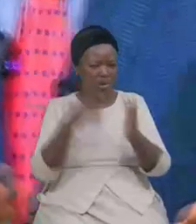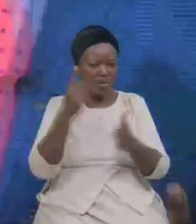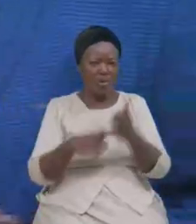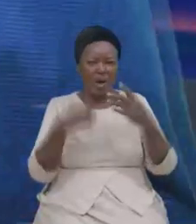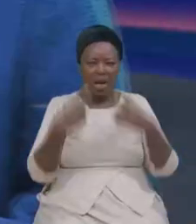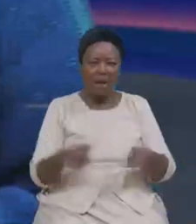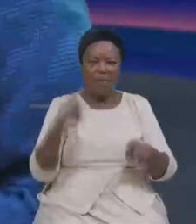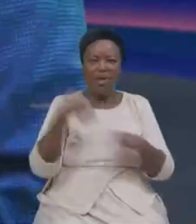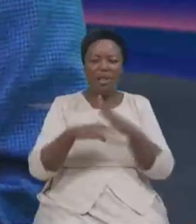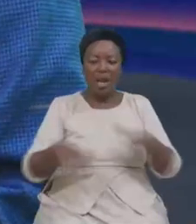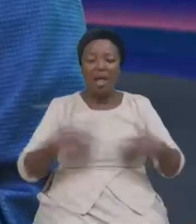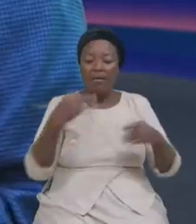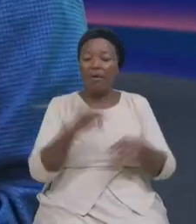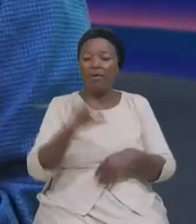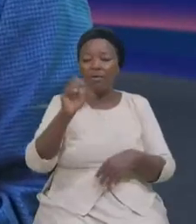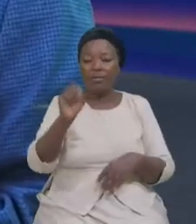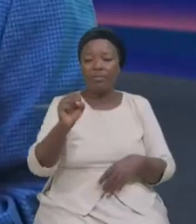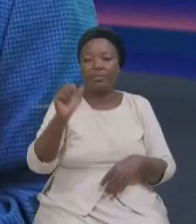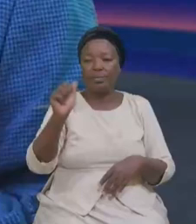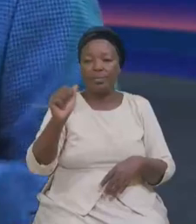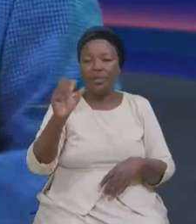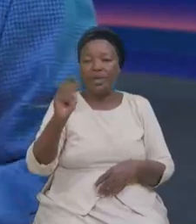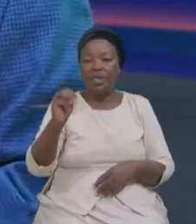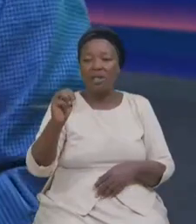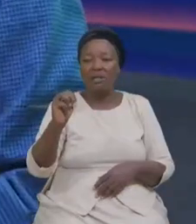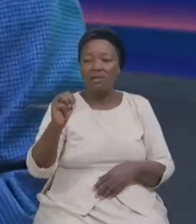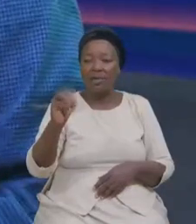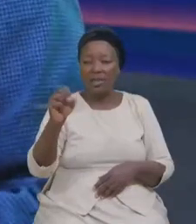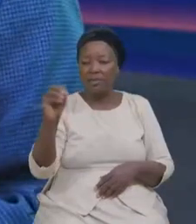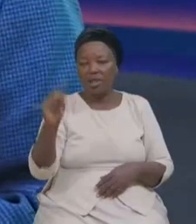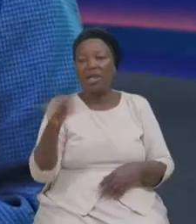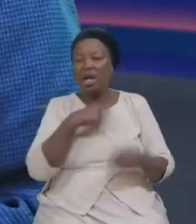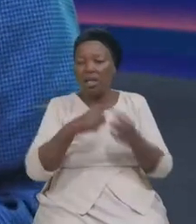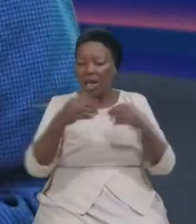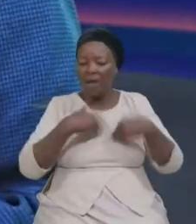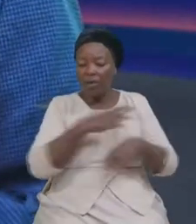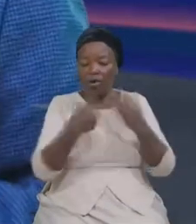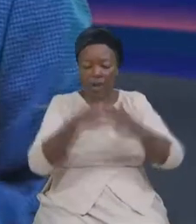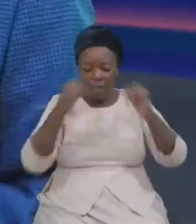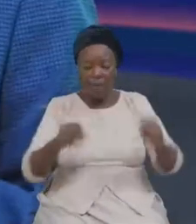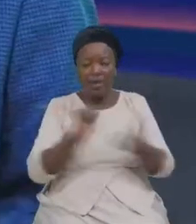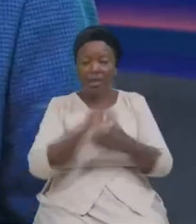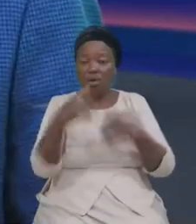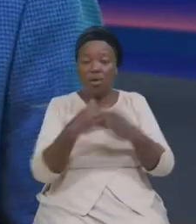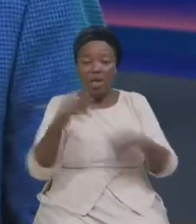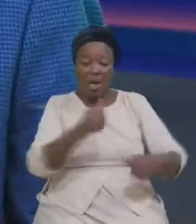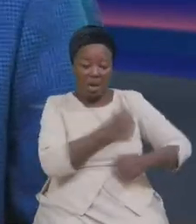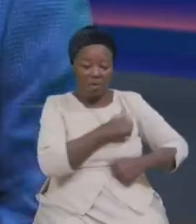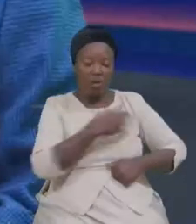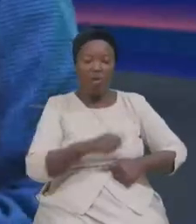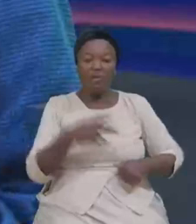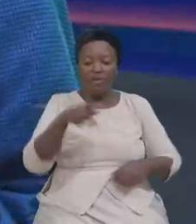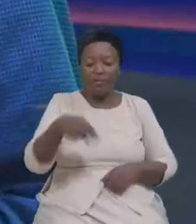Samson. Il avait toute la puissance et toutes les armées des Philistins ne pouvaient pas tenir devant